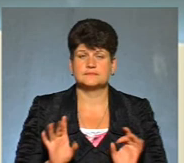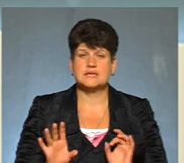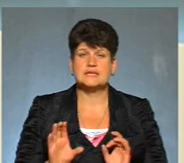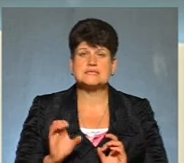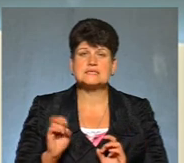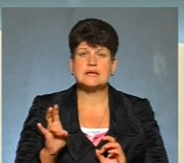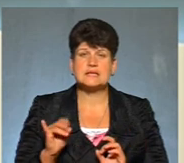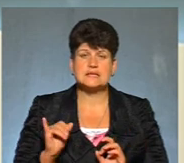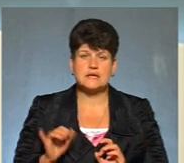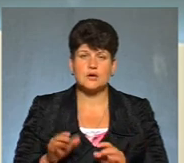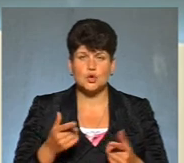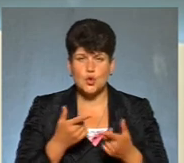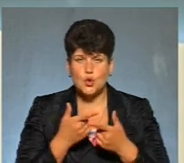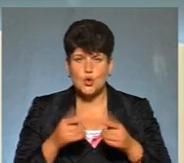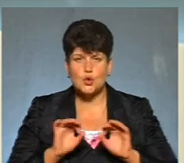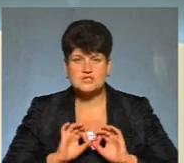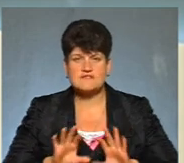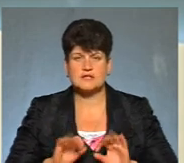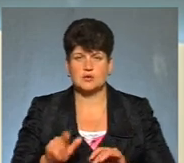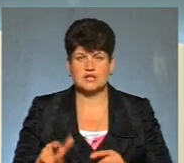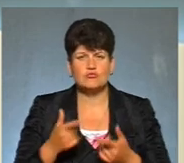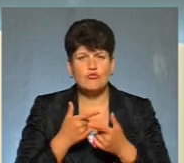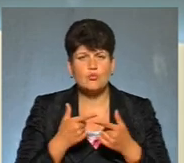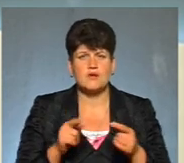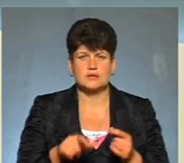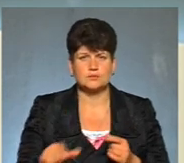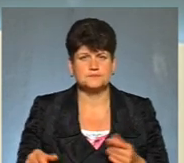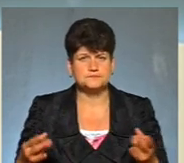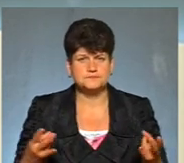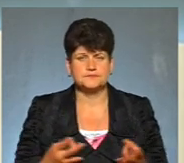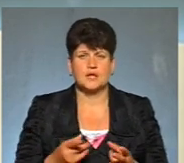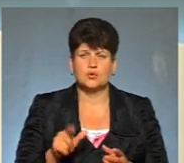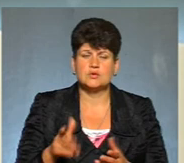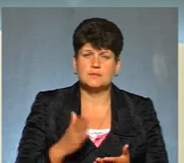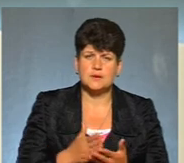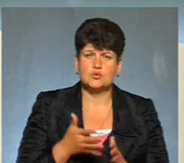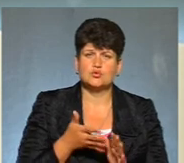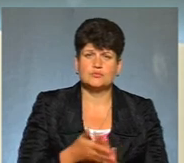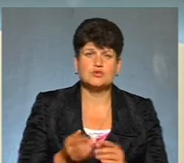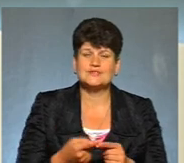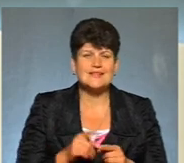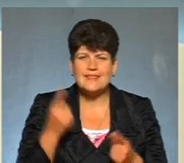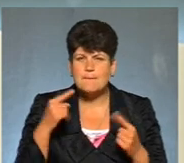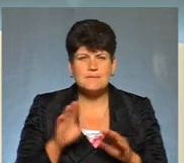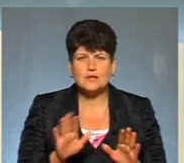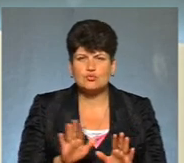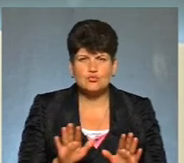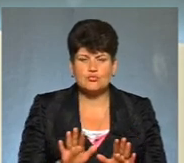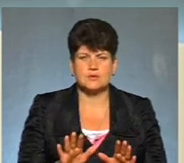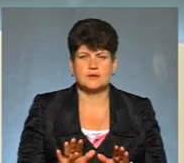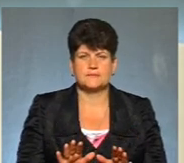санітарно-освітня робота, це інформування людей. Люди мають розуміти, що це не чиясь придумка. До